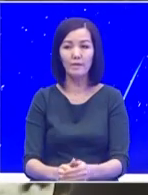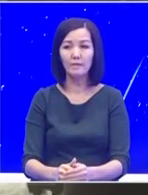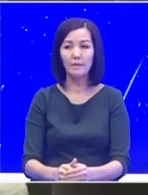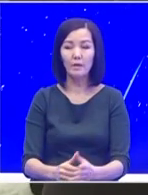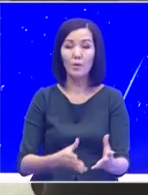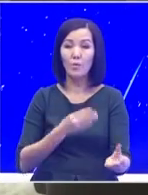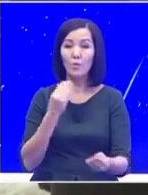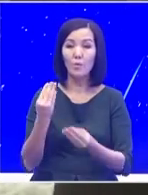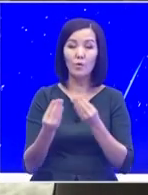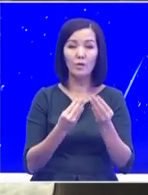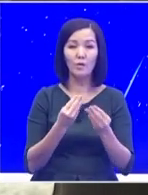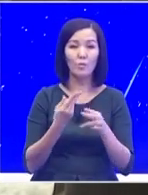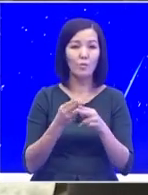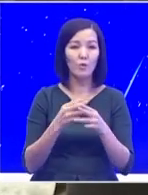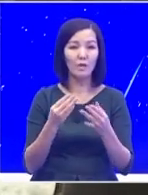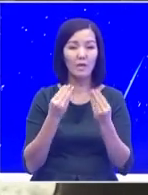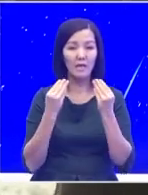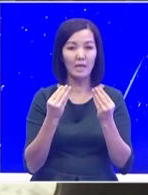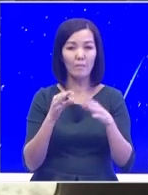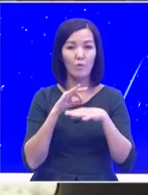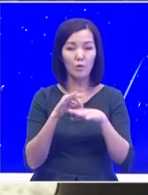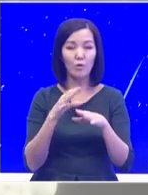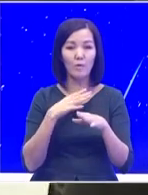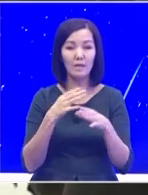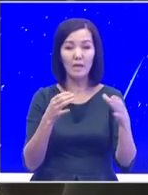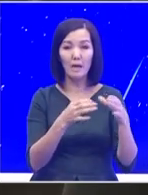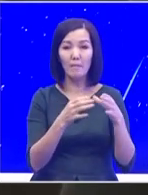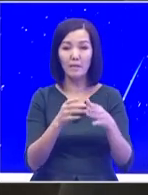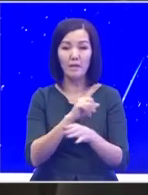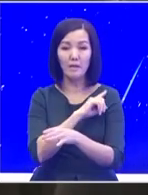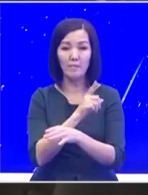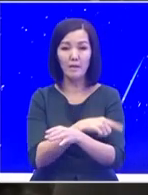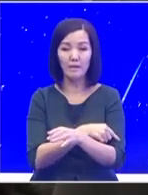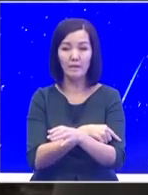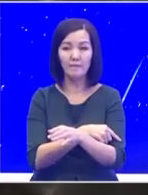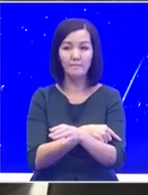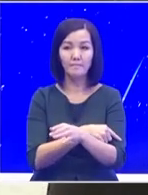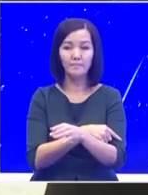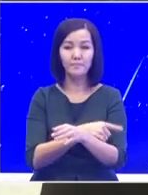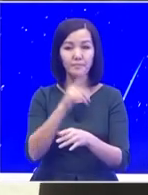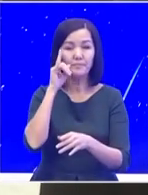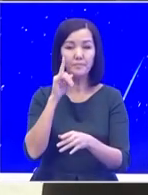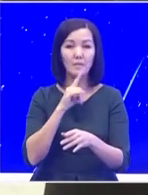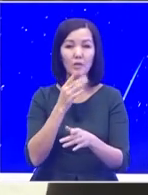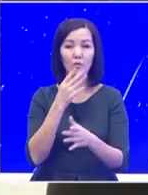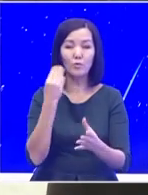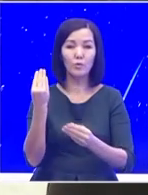енді керемет болып отыр. Бүткіл командаларымыз бәрі мықты. Аталарым тартып жүрген осы қазақтың ұлттық